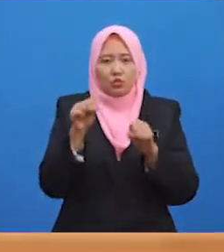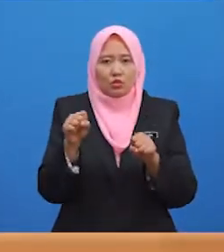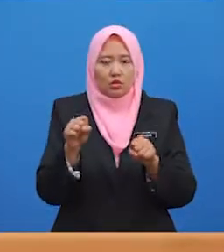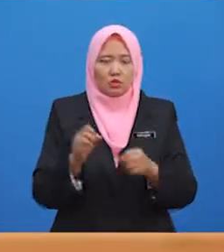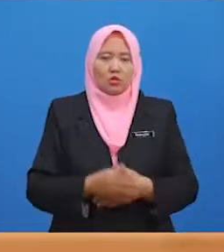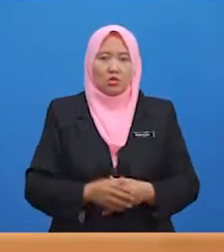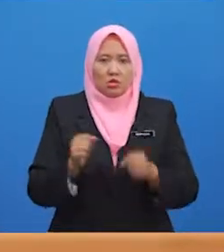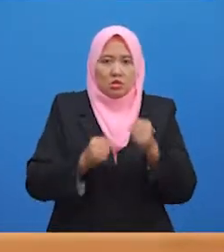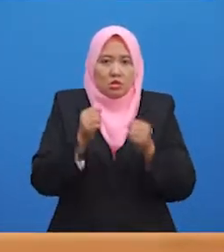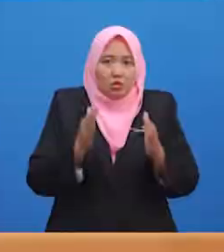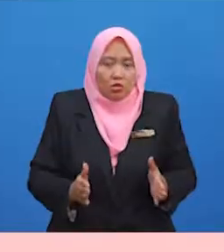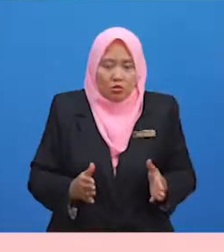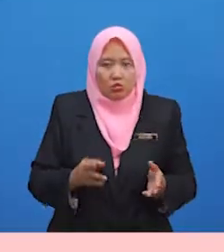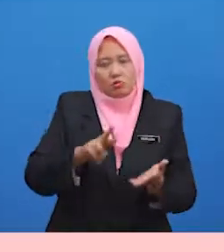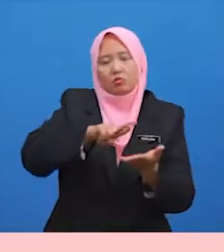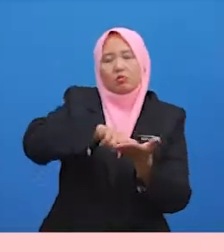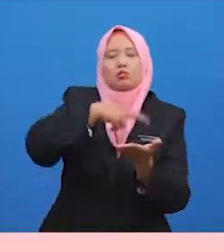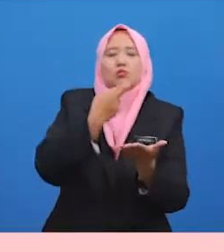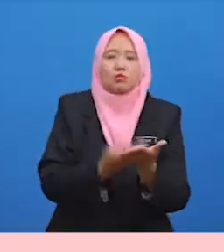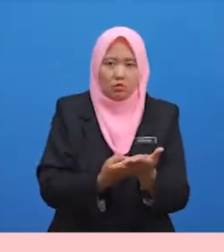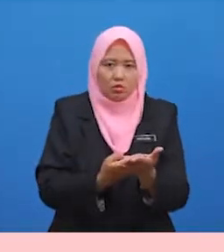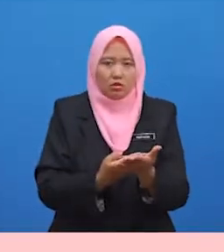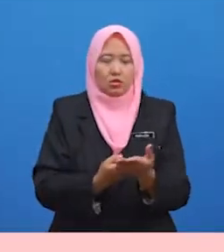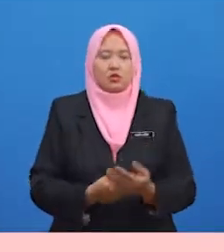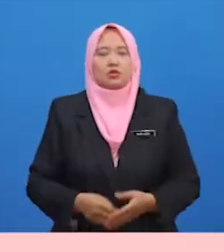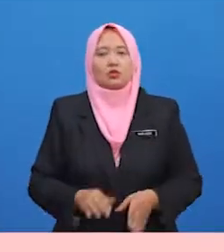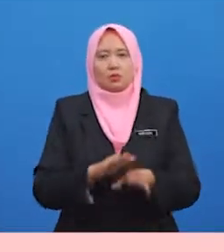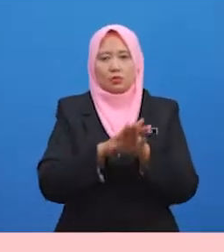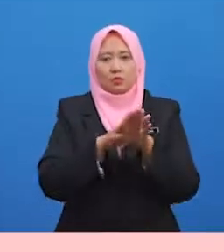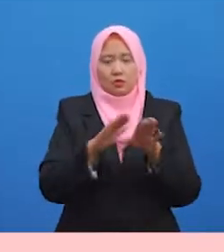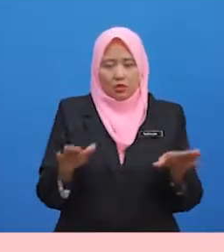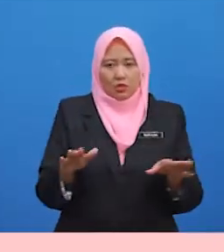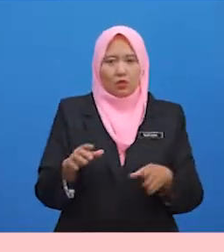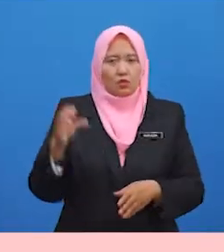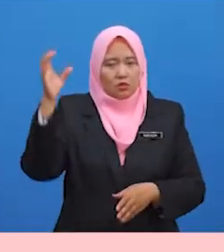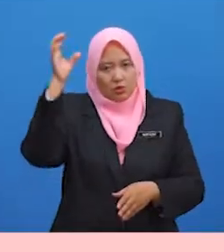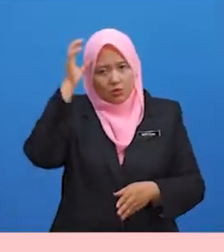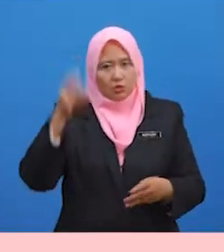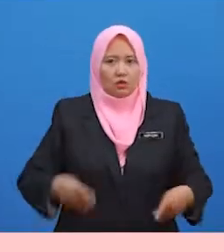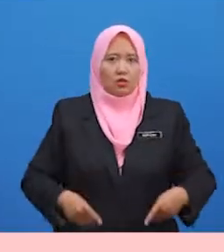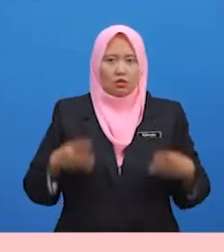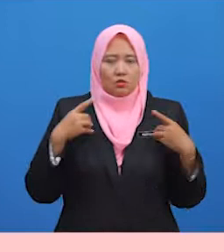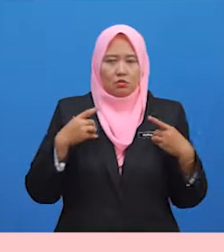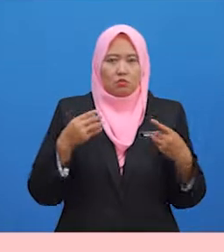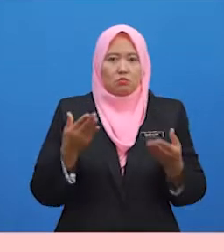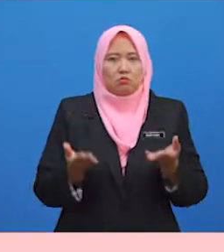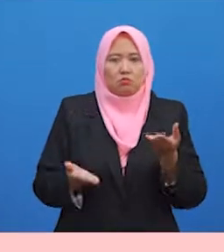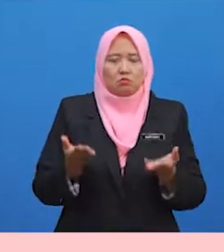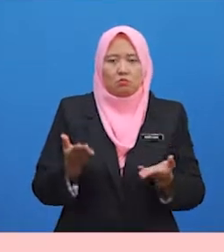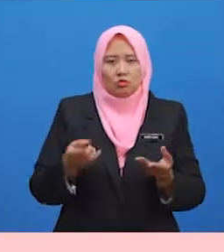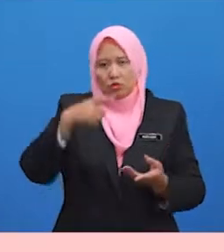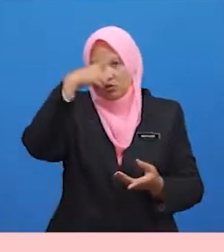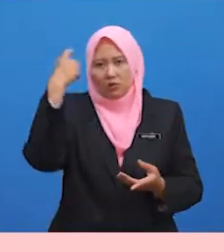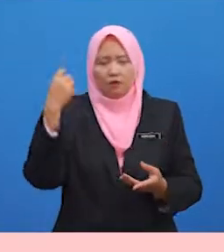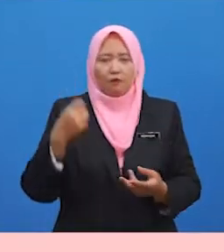tidak sedarkan diri. Punca yang menyebabkan kepada strok haba ialah kekurangan air dan garam